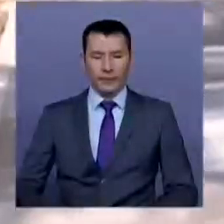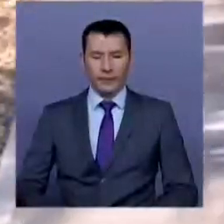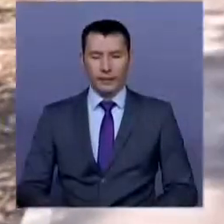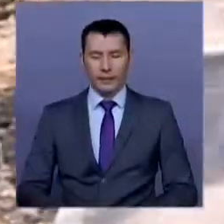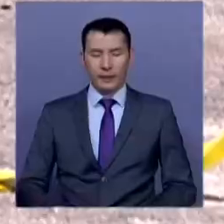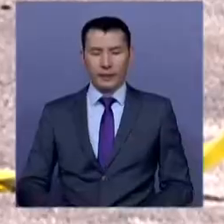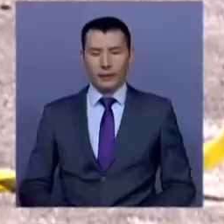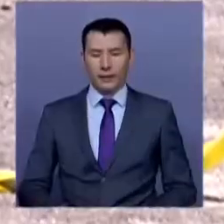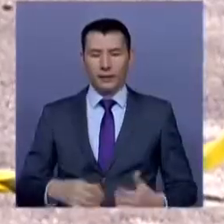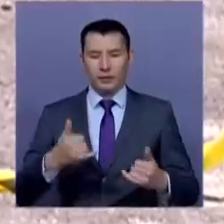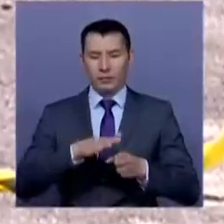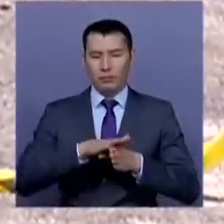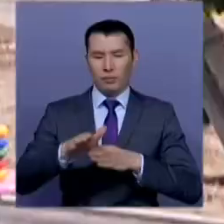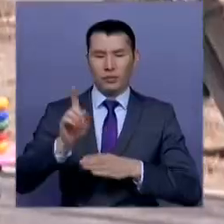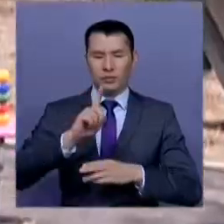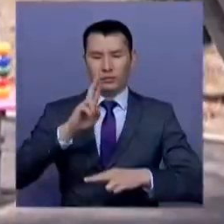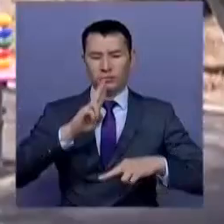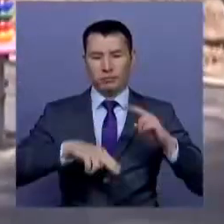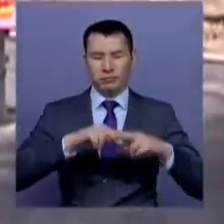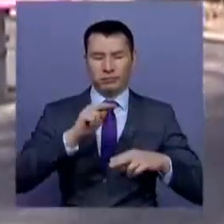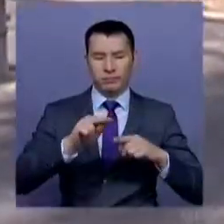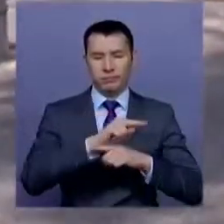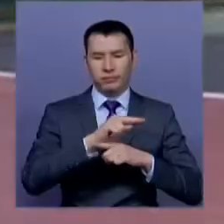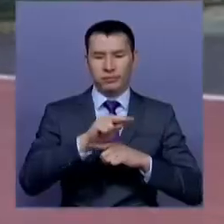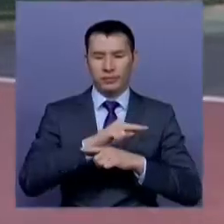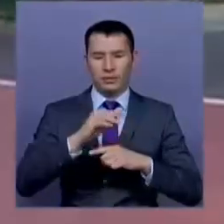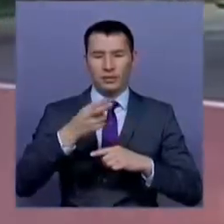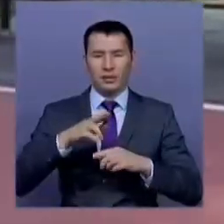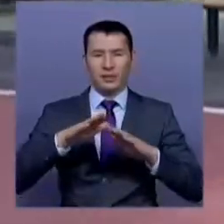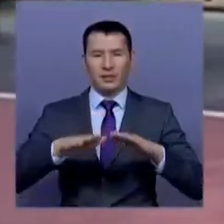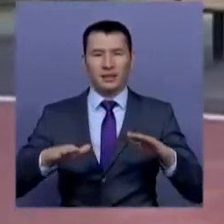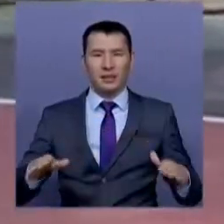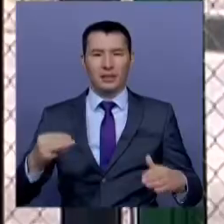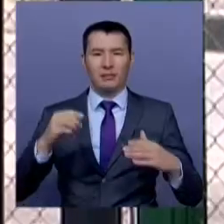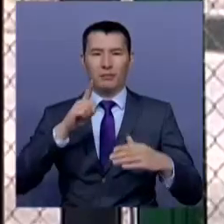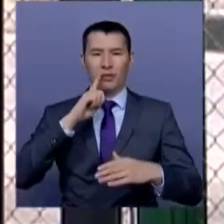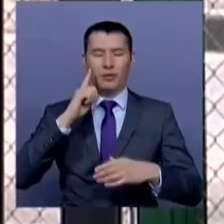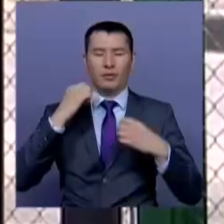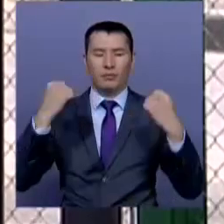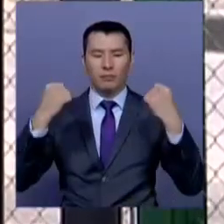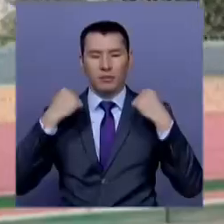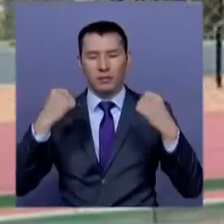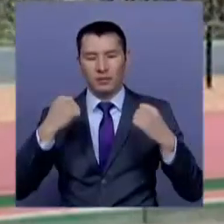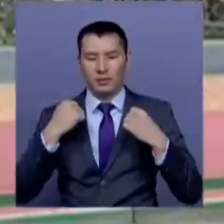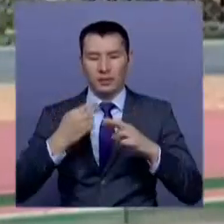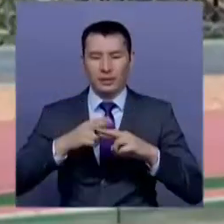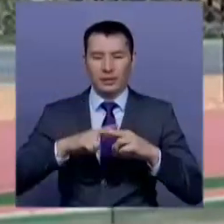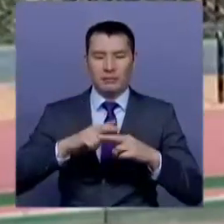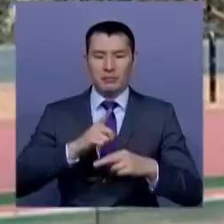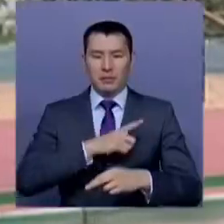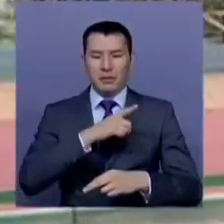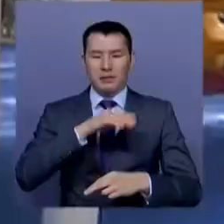полным ходом идет строительство новых детских и спортивных площадок и благоустройство дворовых территорий в рамках мастер-плана